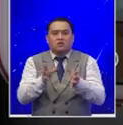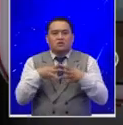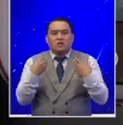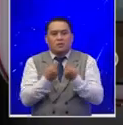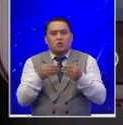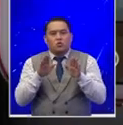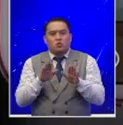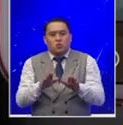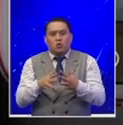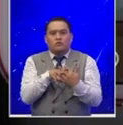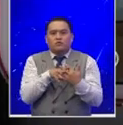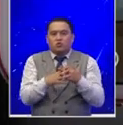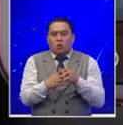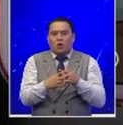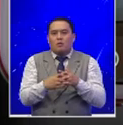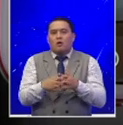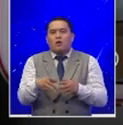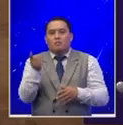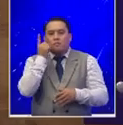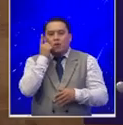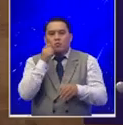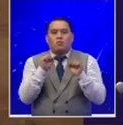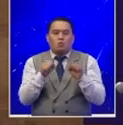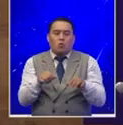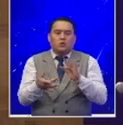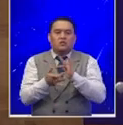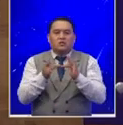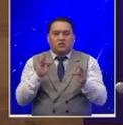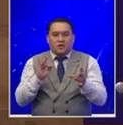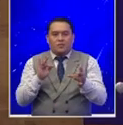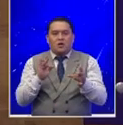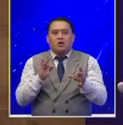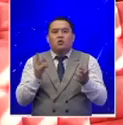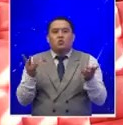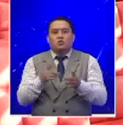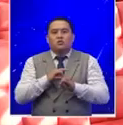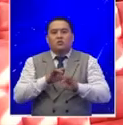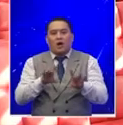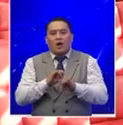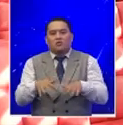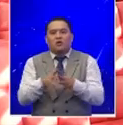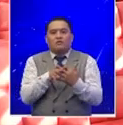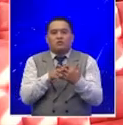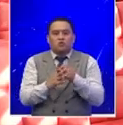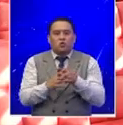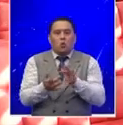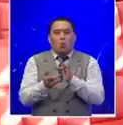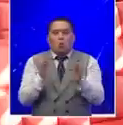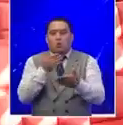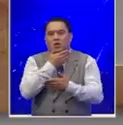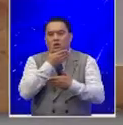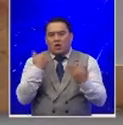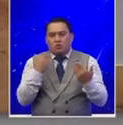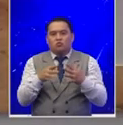но только в те населенные пункты, где есть зона мобильного покрытия интернетом. Стоит отметить, в населенных пунктах, где сети нет